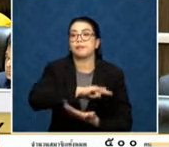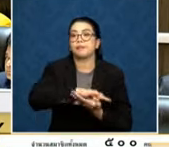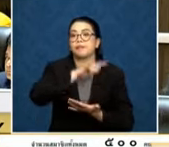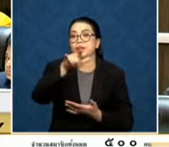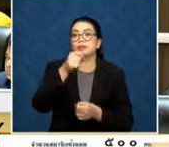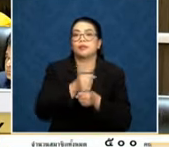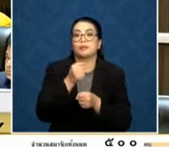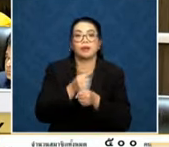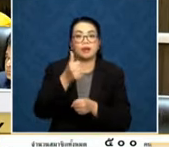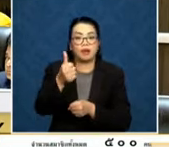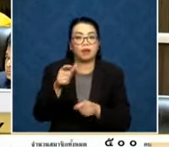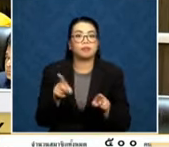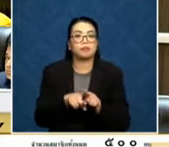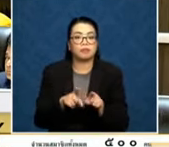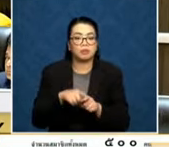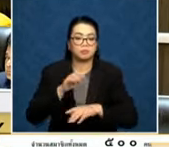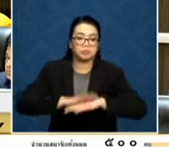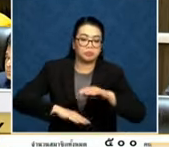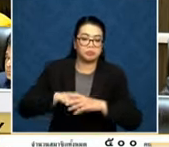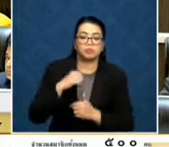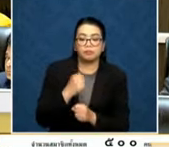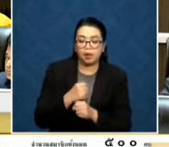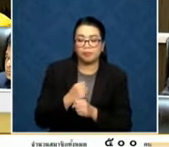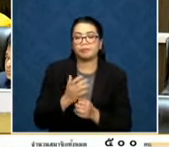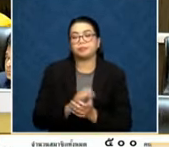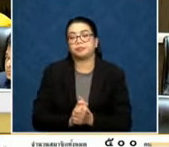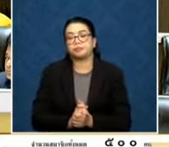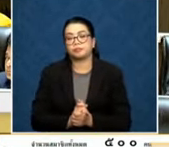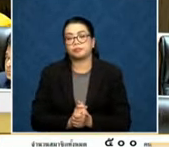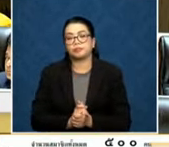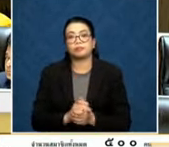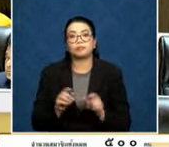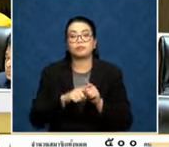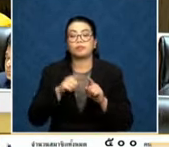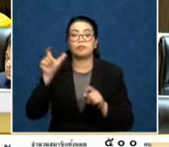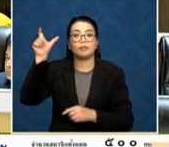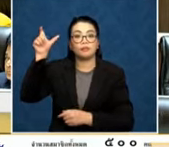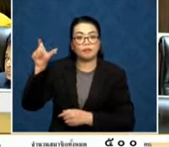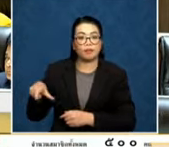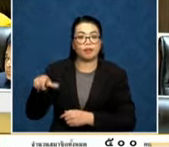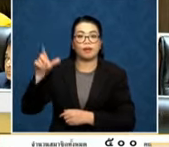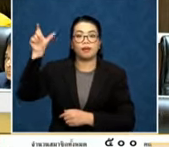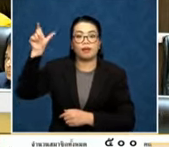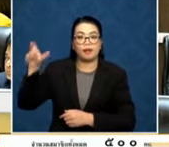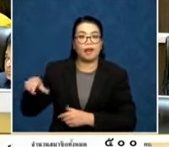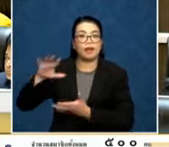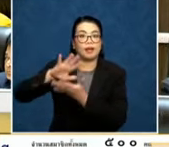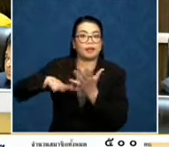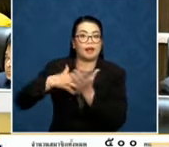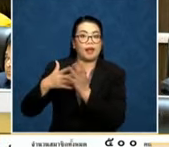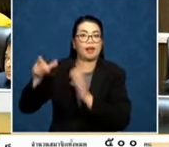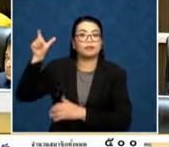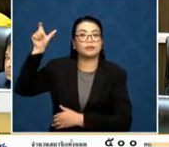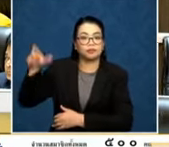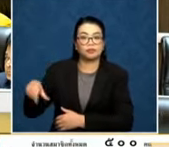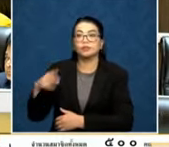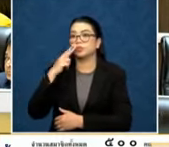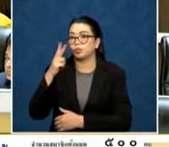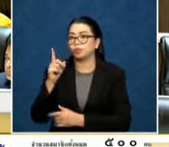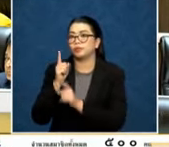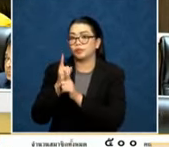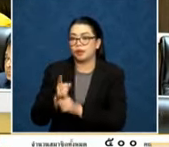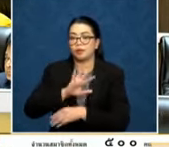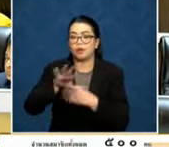ประเทศเหมือนเมื่อกี้ที่ผมเปรียบเทียบตารางให้ให้ท่านประธานผ่านไปยังให้พี่น้องน้องประชาชนเพื่อนสมาชิกดู่ะครับ